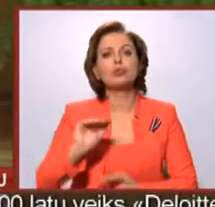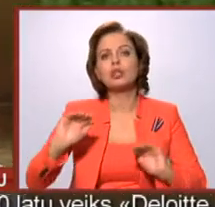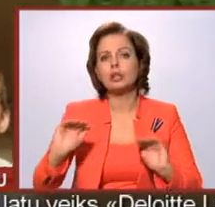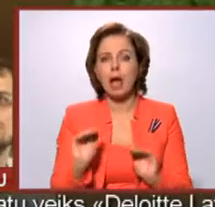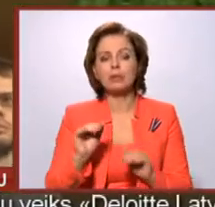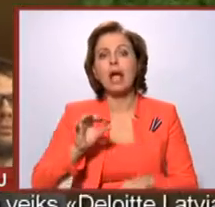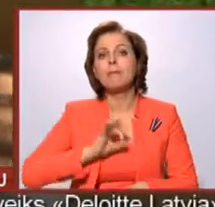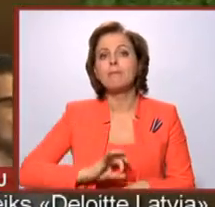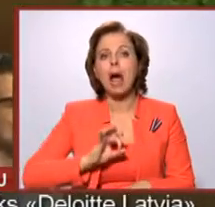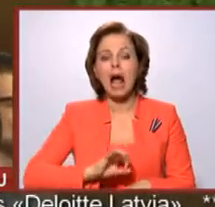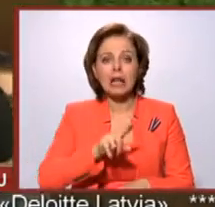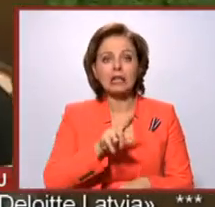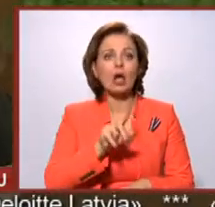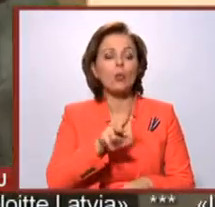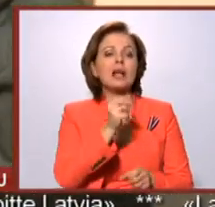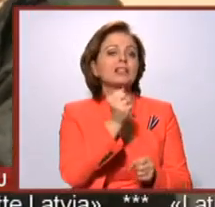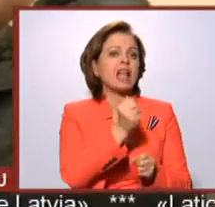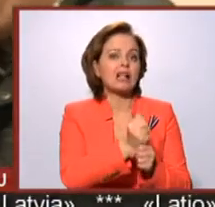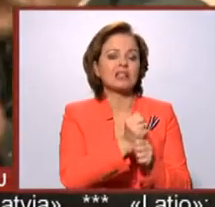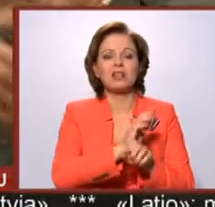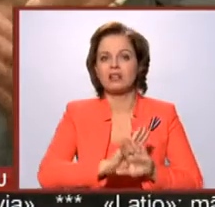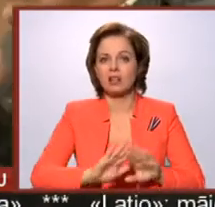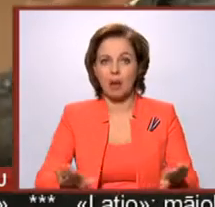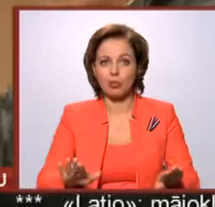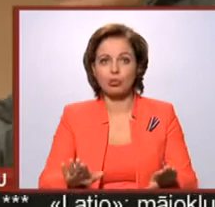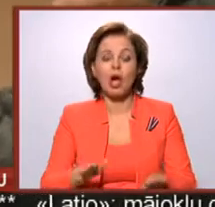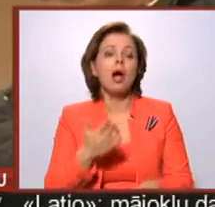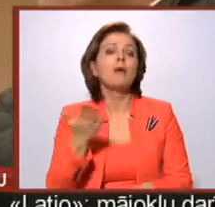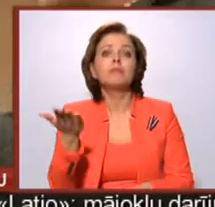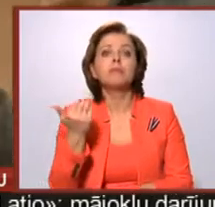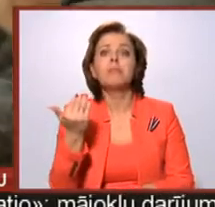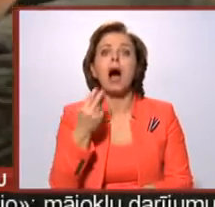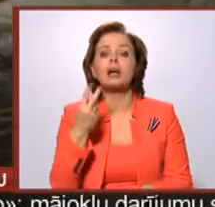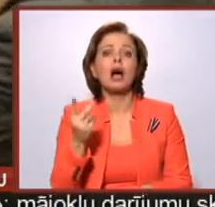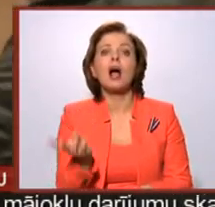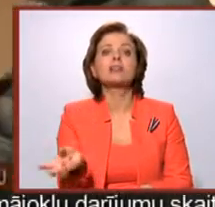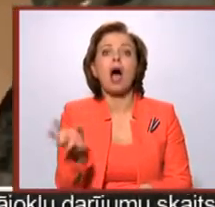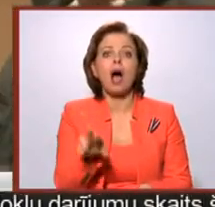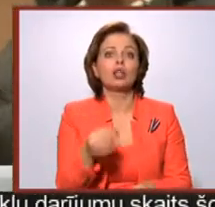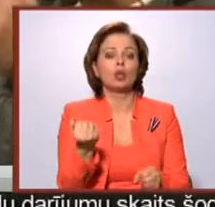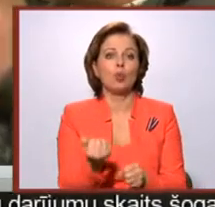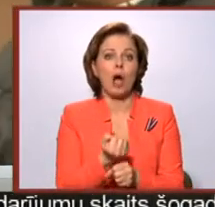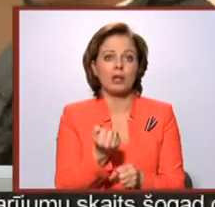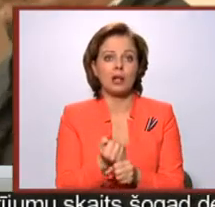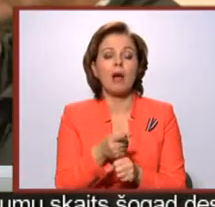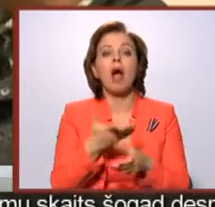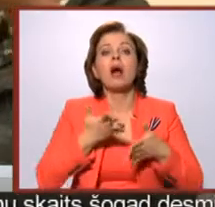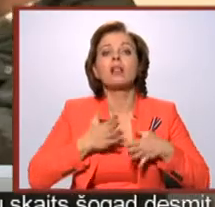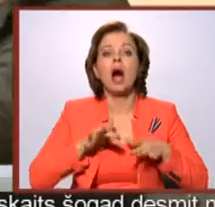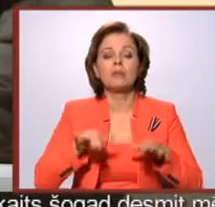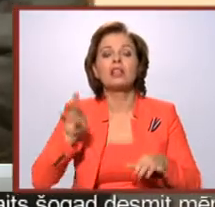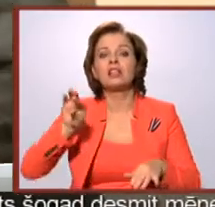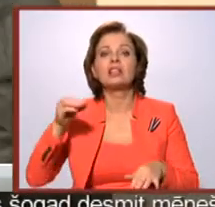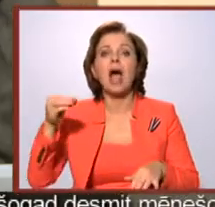no koģenerācijas stacijas nebūs. Parādiet man vēl kādu, kurš atnāks un sāks nodarboties Demenē ar labdarību. Pelnīt